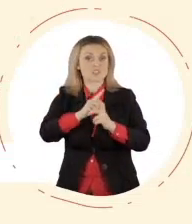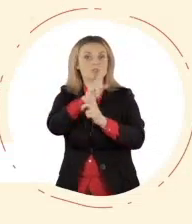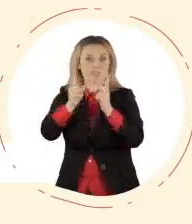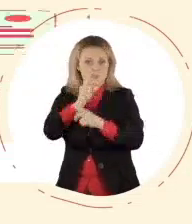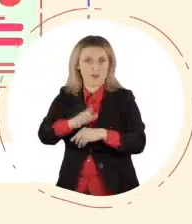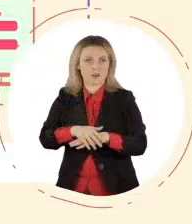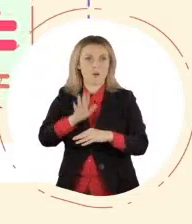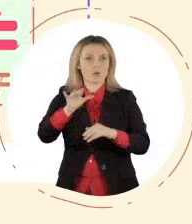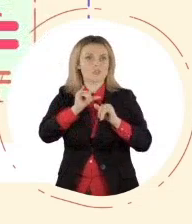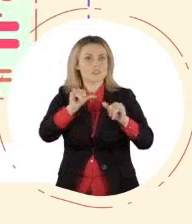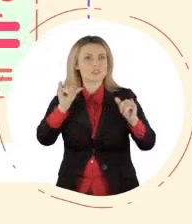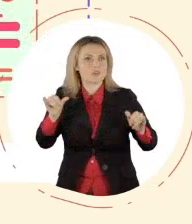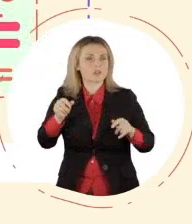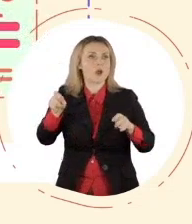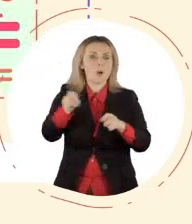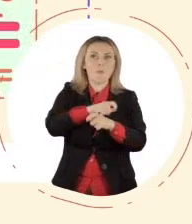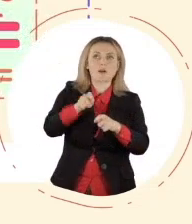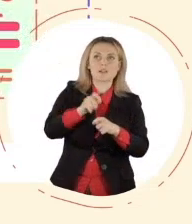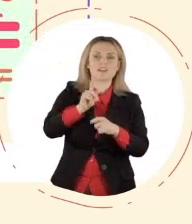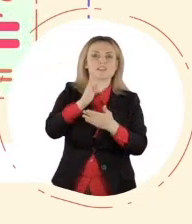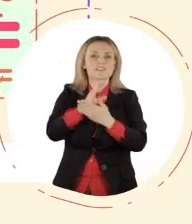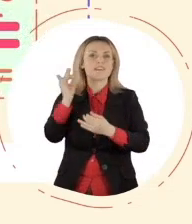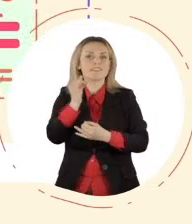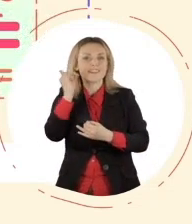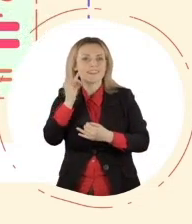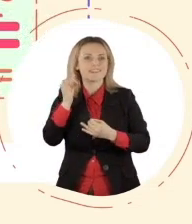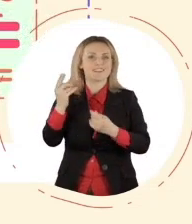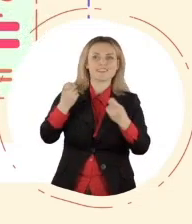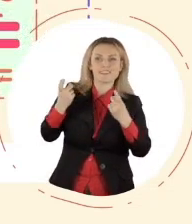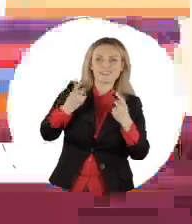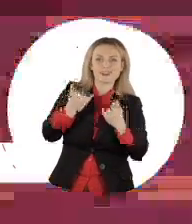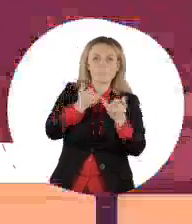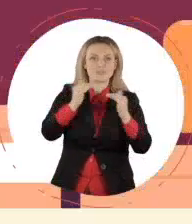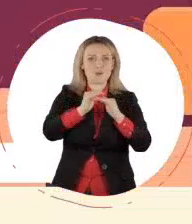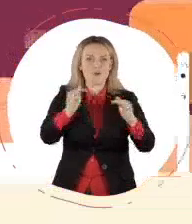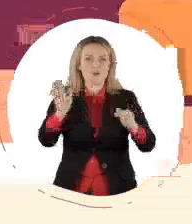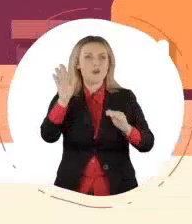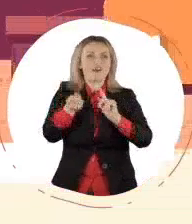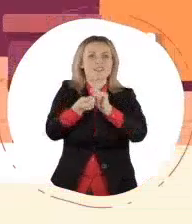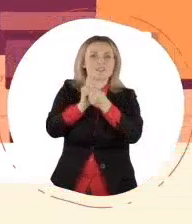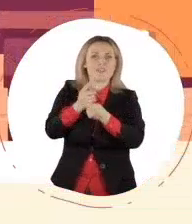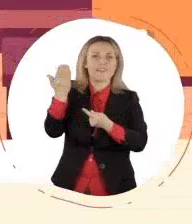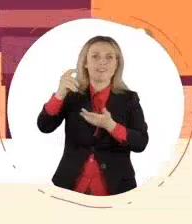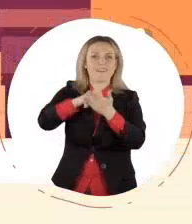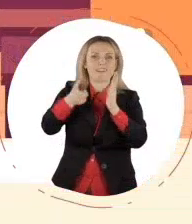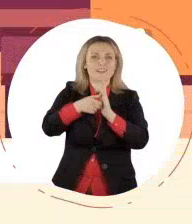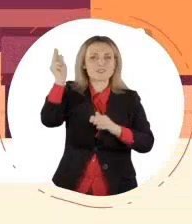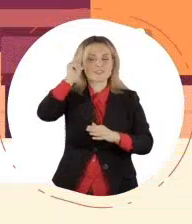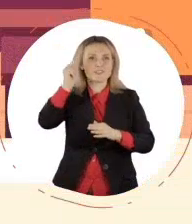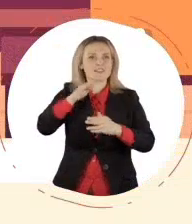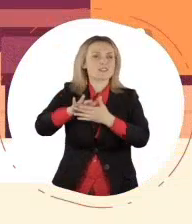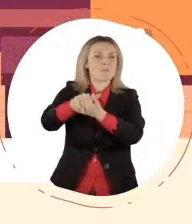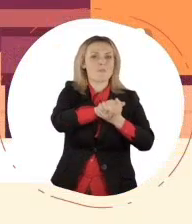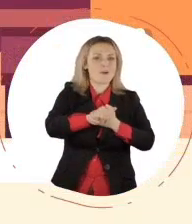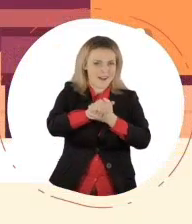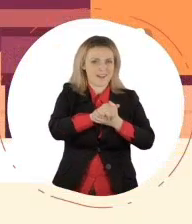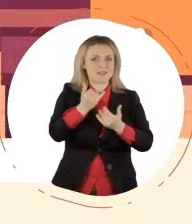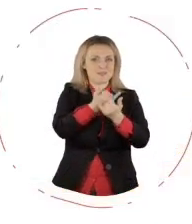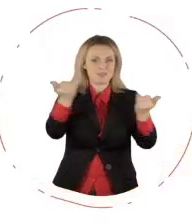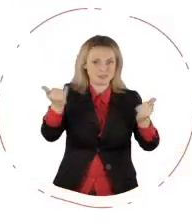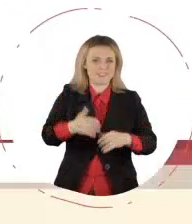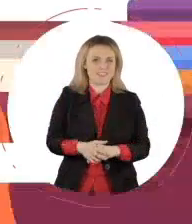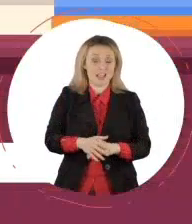schimbări. Vom dezvolta materiale interactive și atractive pentru elevi. Vom transforma clasele în spații prietenoase